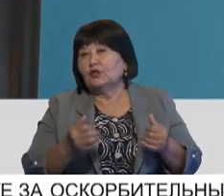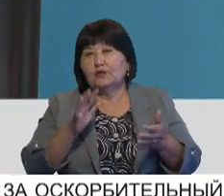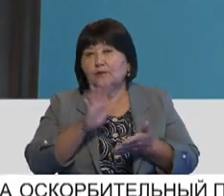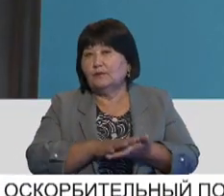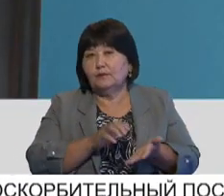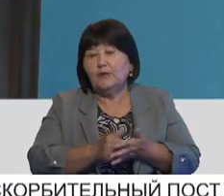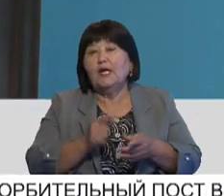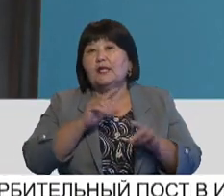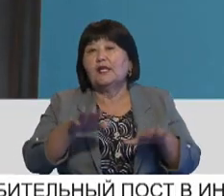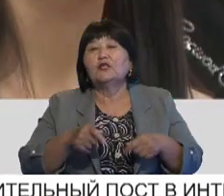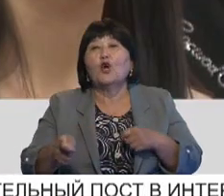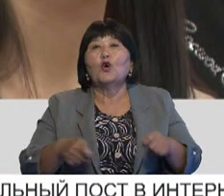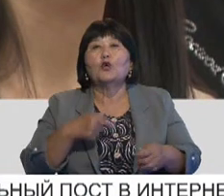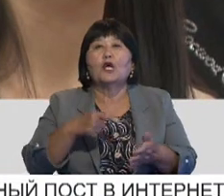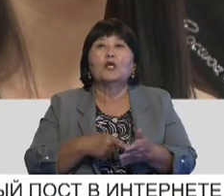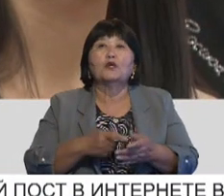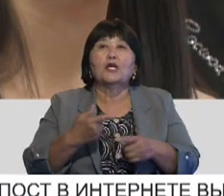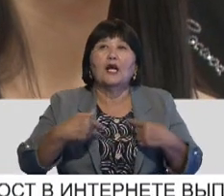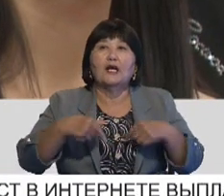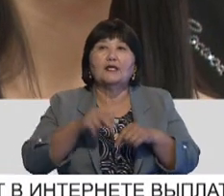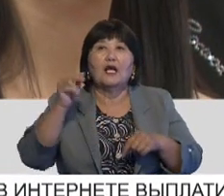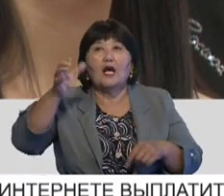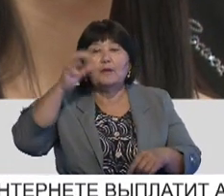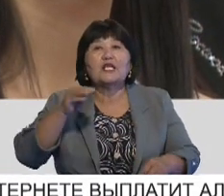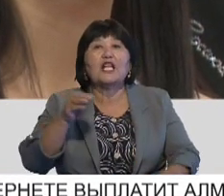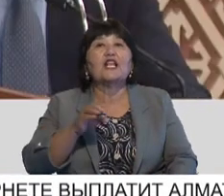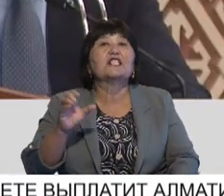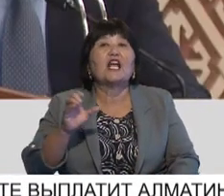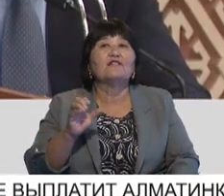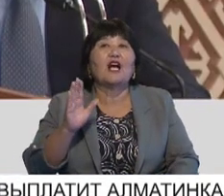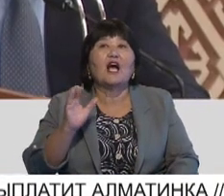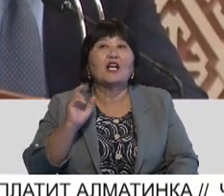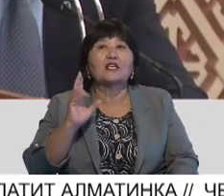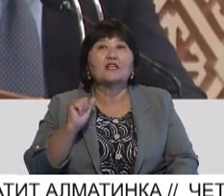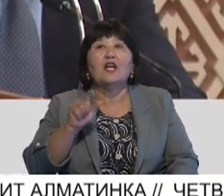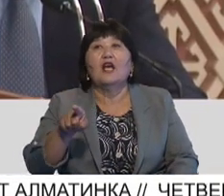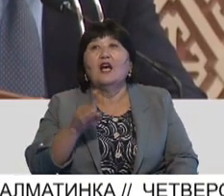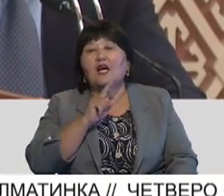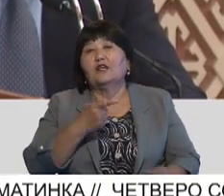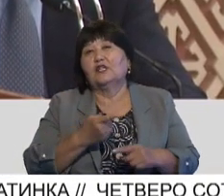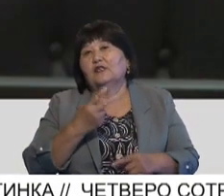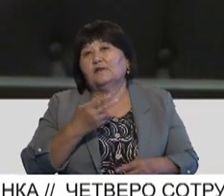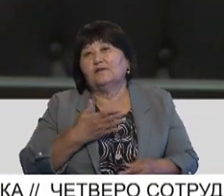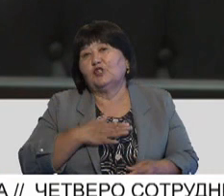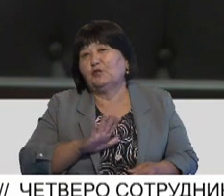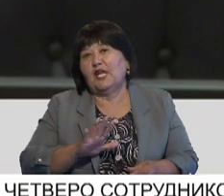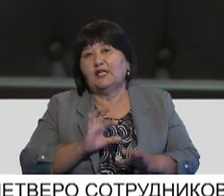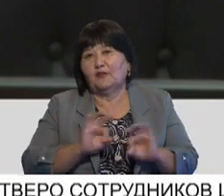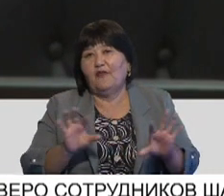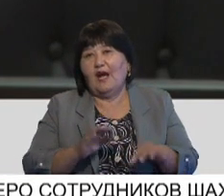пошатнулась. На совещании руководитель городского отдела образования Жанат Садуакасова рассказала о нелицеприятных фактах.